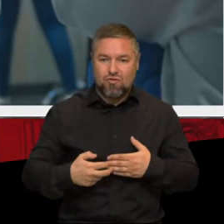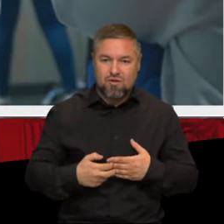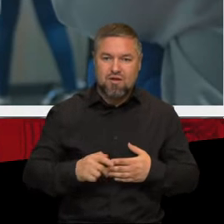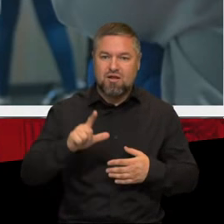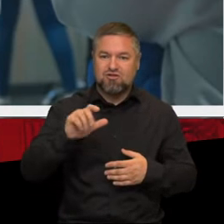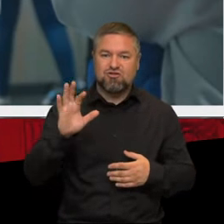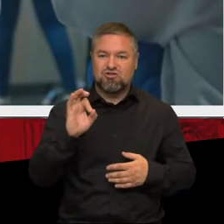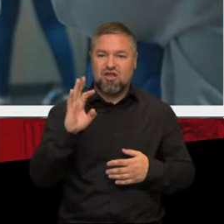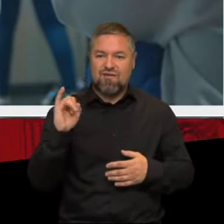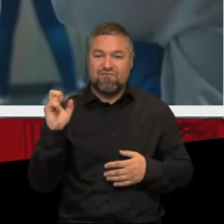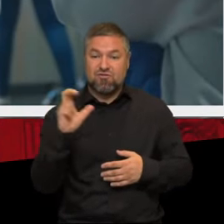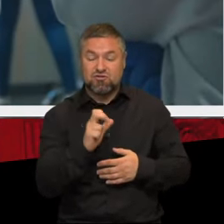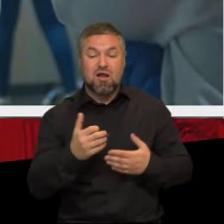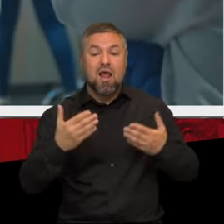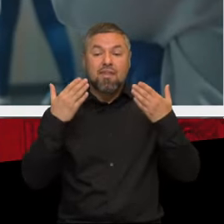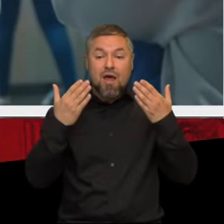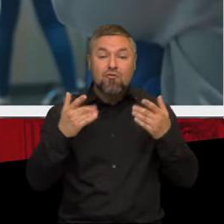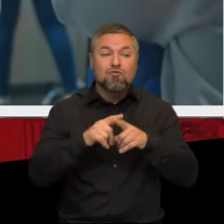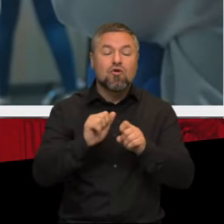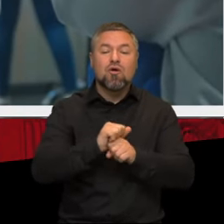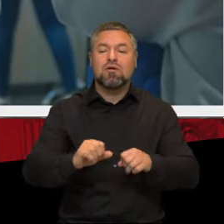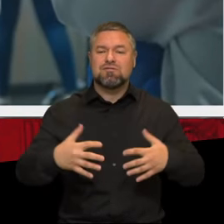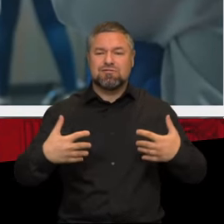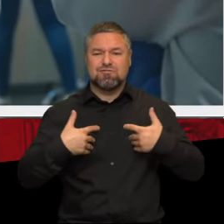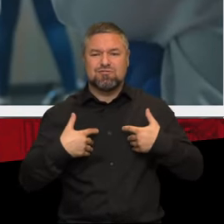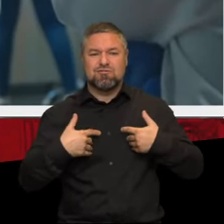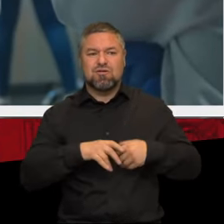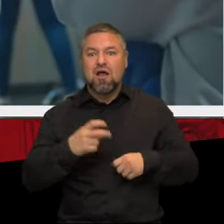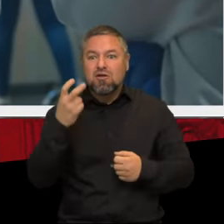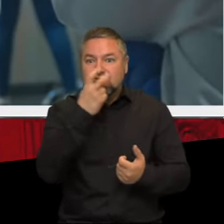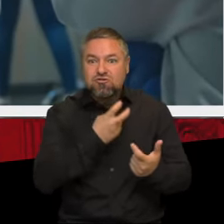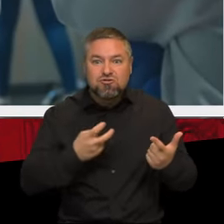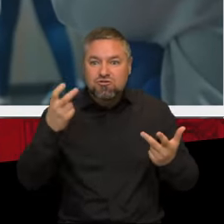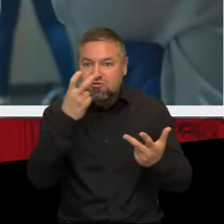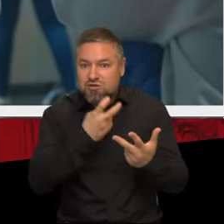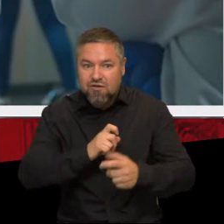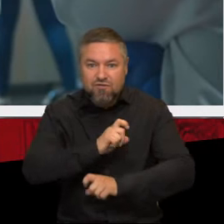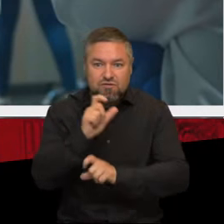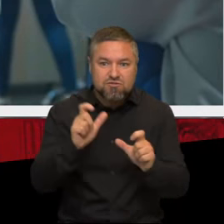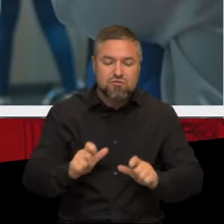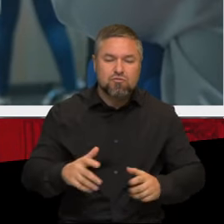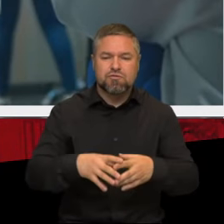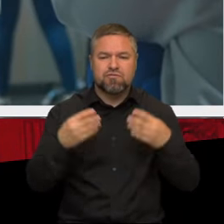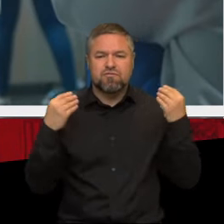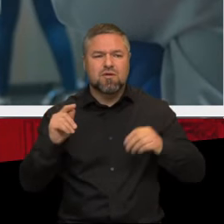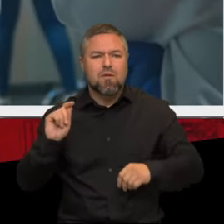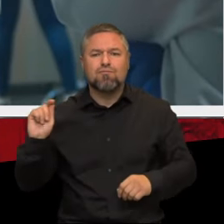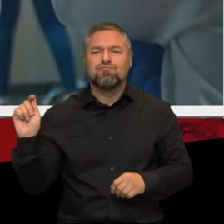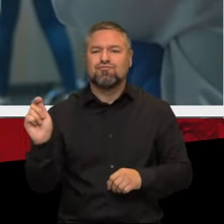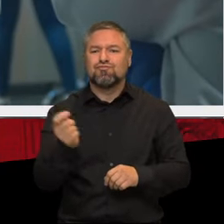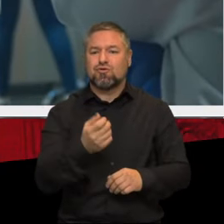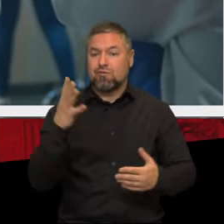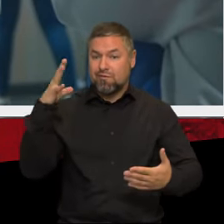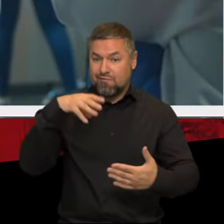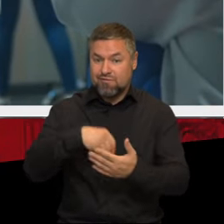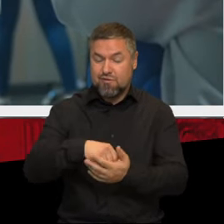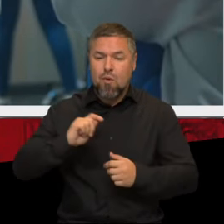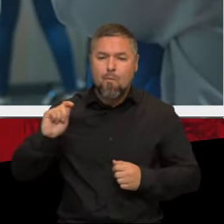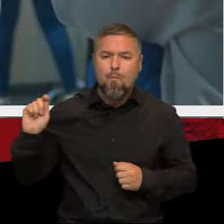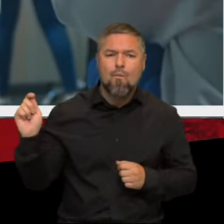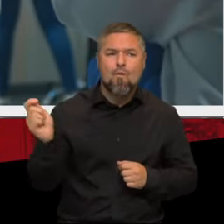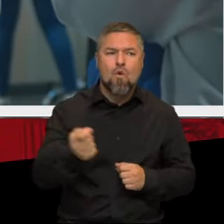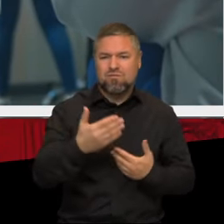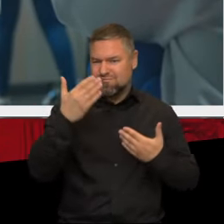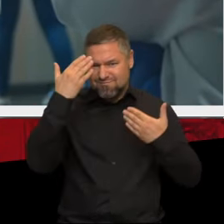Grzegorz Liszkiewicz, naukowiec to styl życia oparty na ciekawości. To wspaniała przygoda, w ramach której podróżujemy